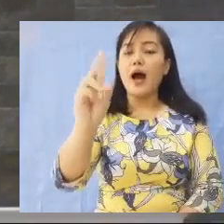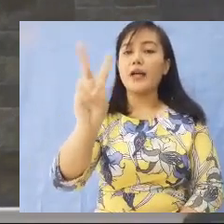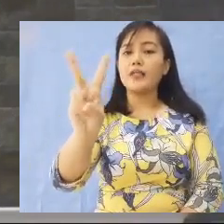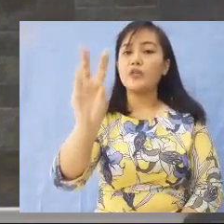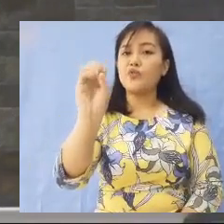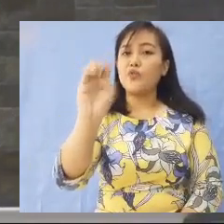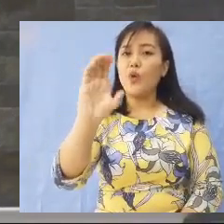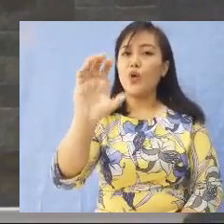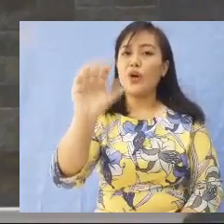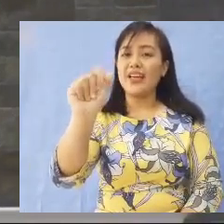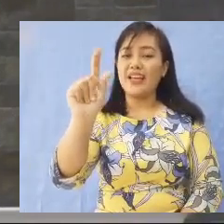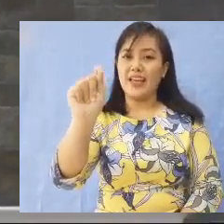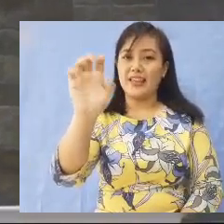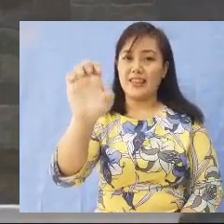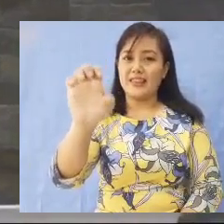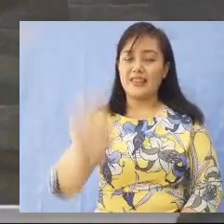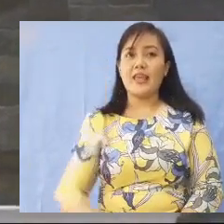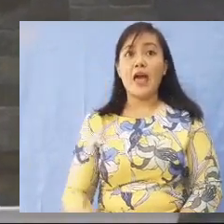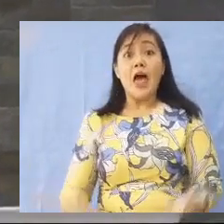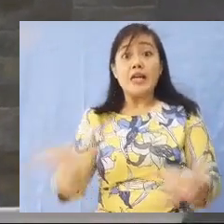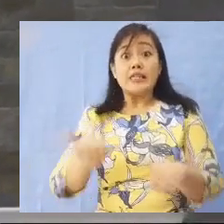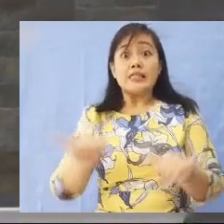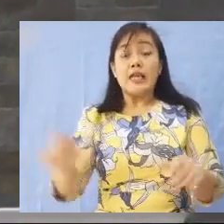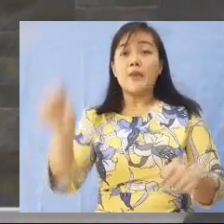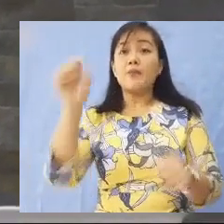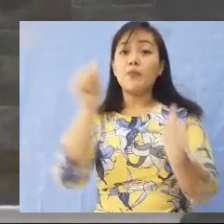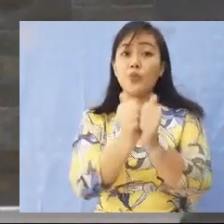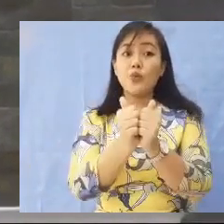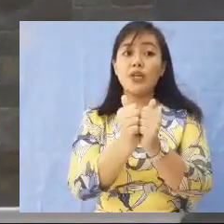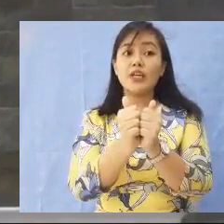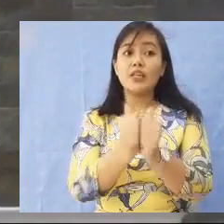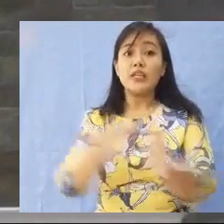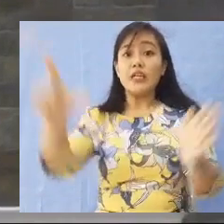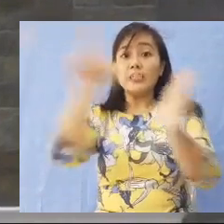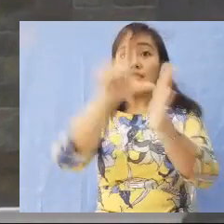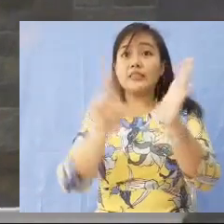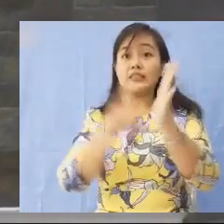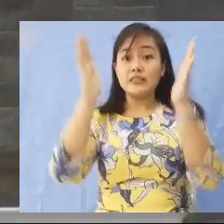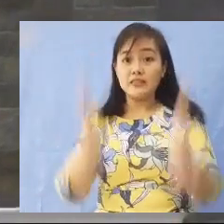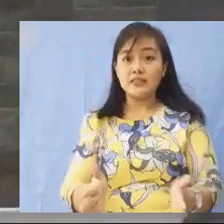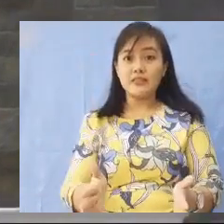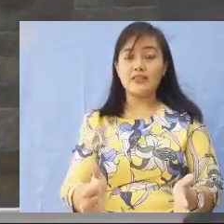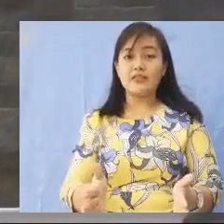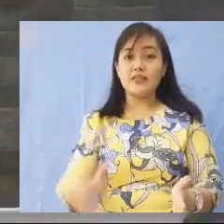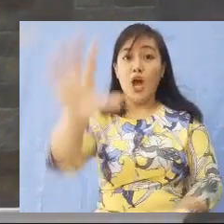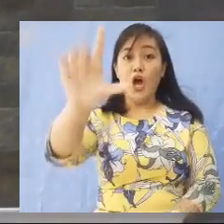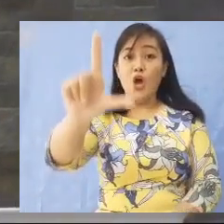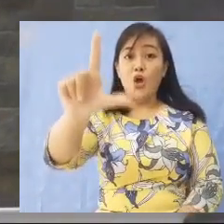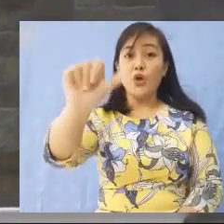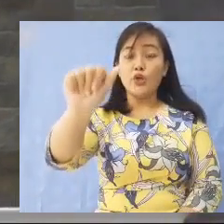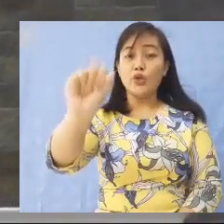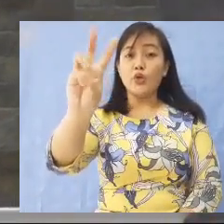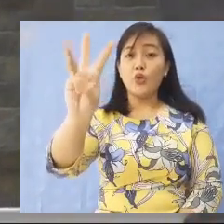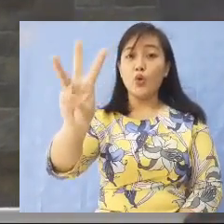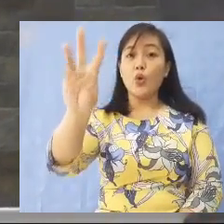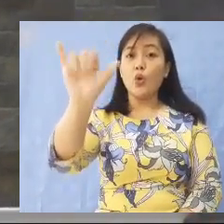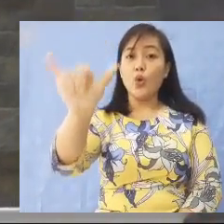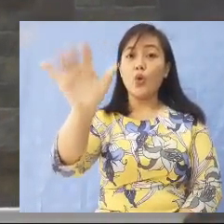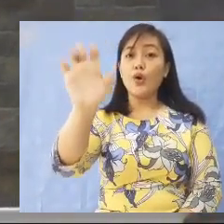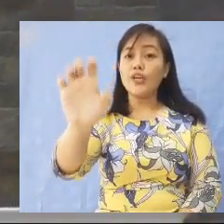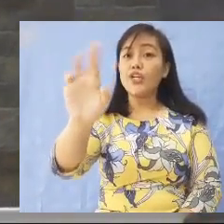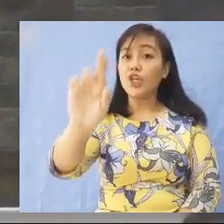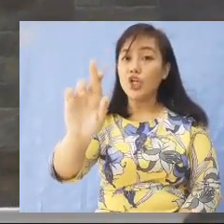attorney. Yan, di ba? Bakit? Siya yung nagdidepensa sa'yo. Ayan, advocate. But the